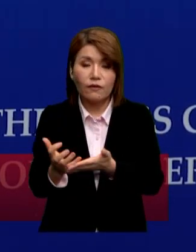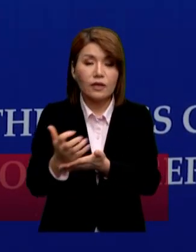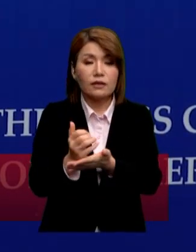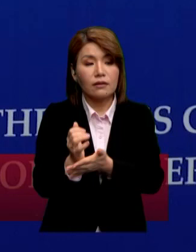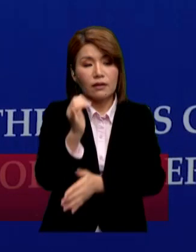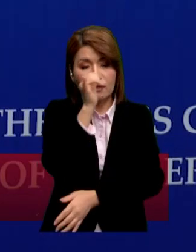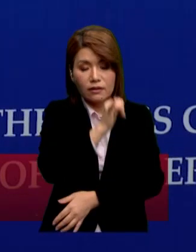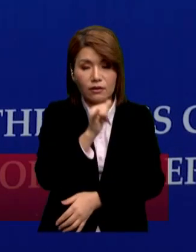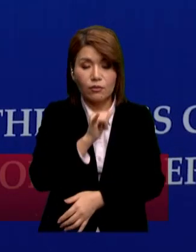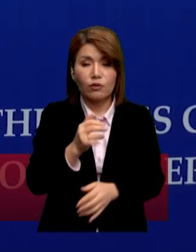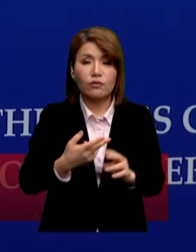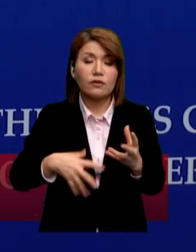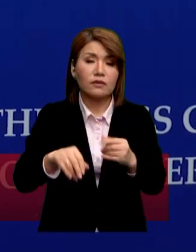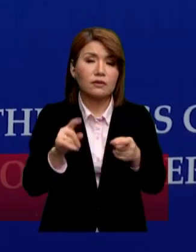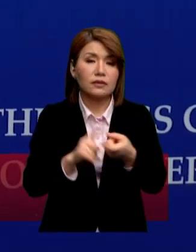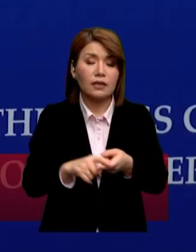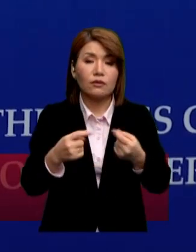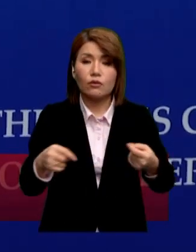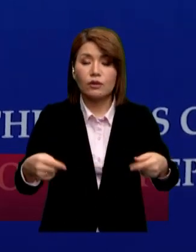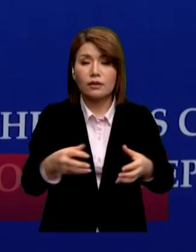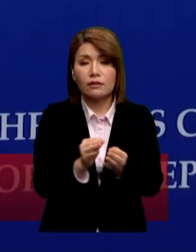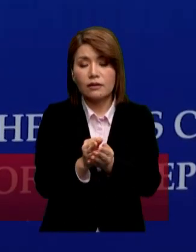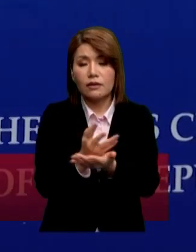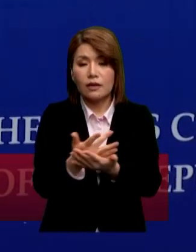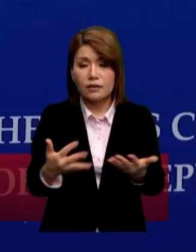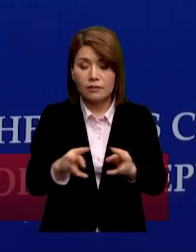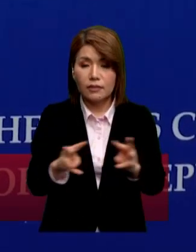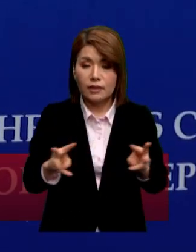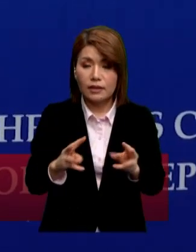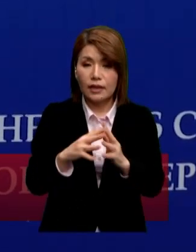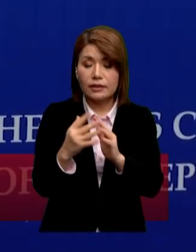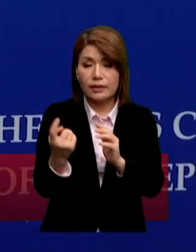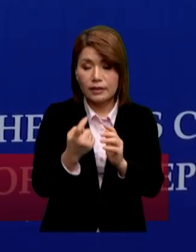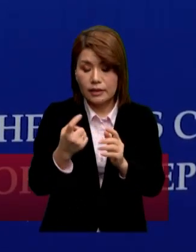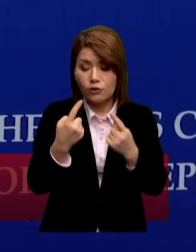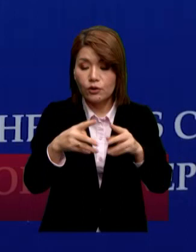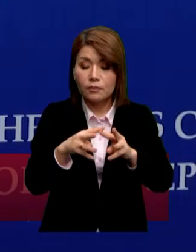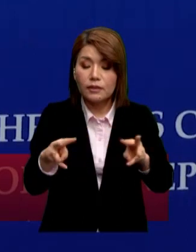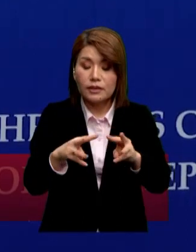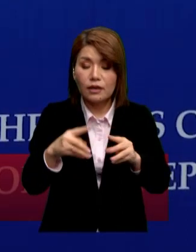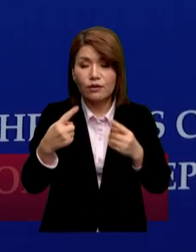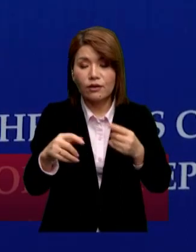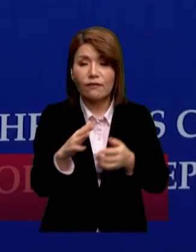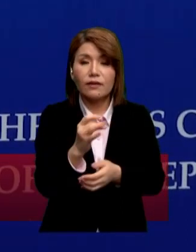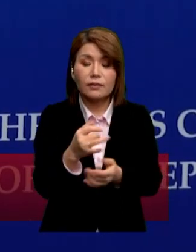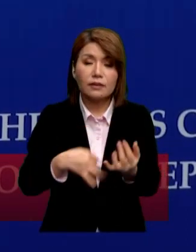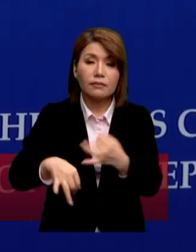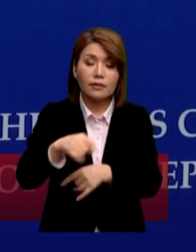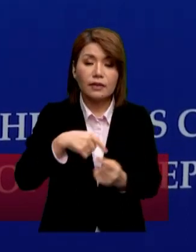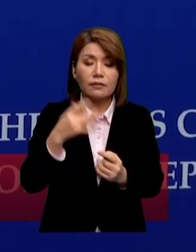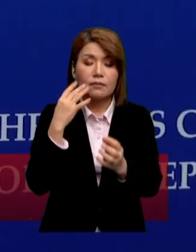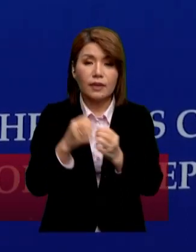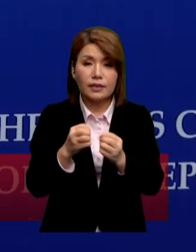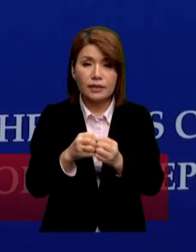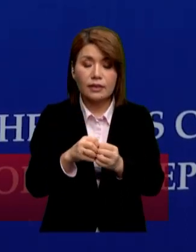Так касается всех товаров, поэтому Министерство сельского хозяйства совместно с другими министерствами и ведомствами мы